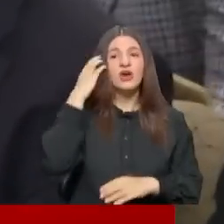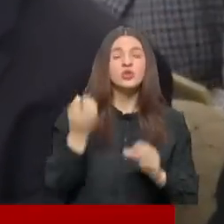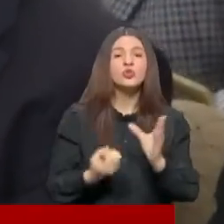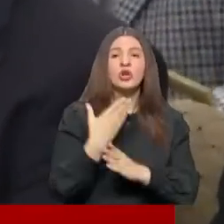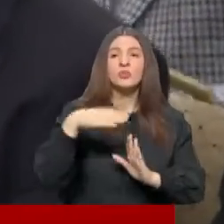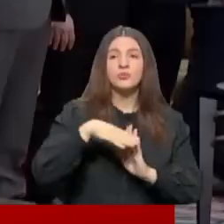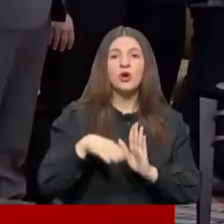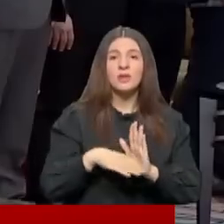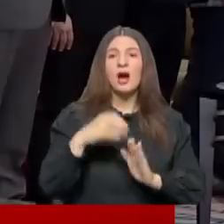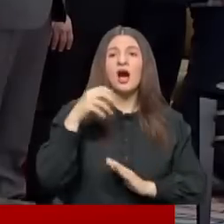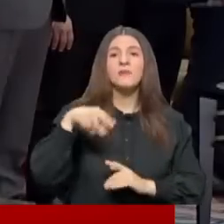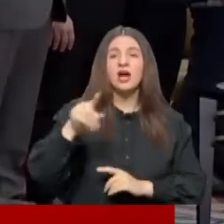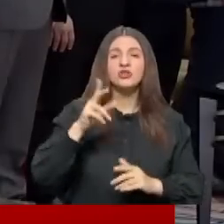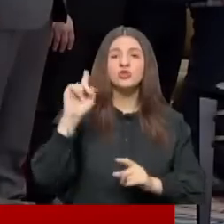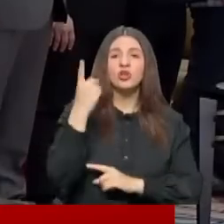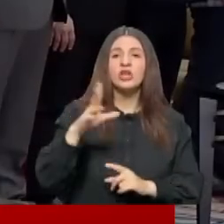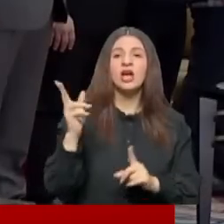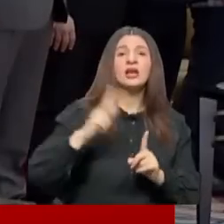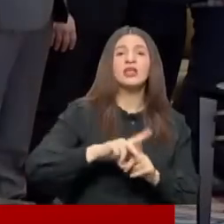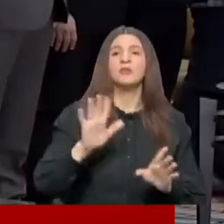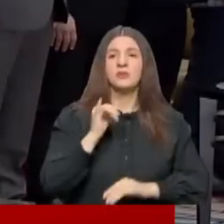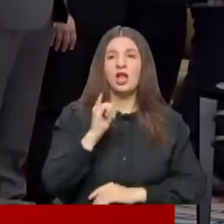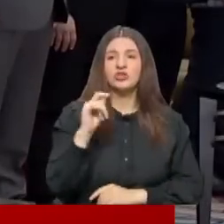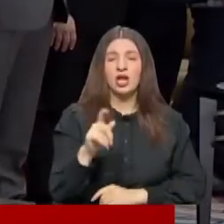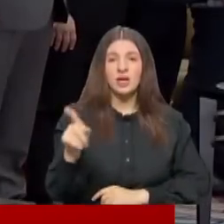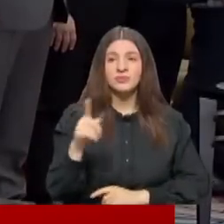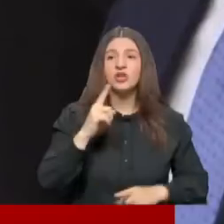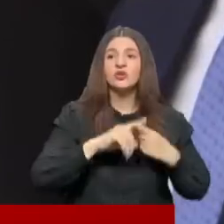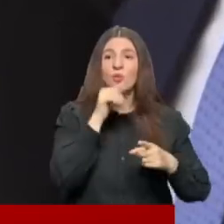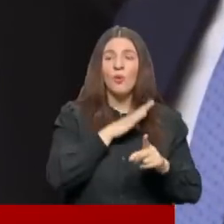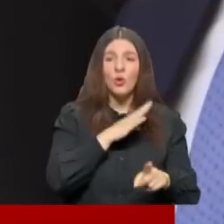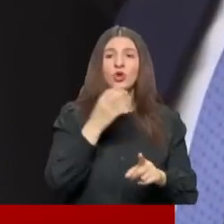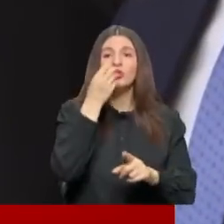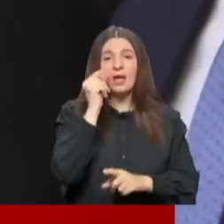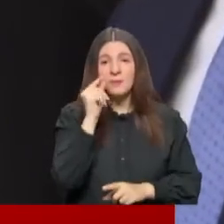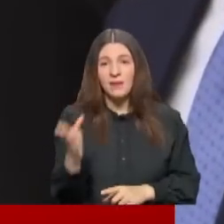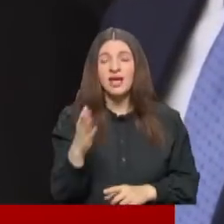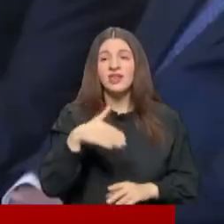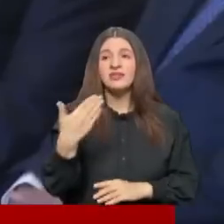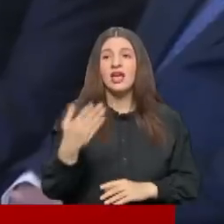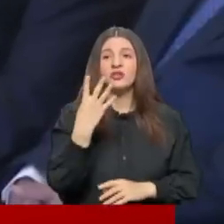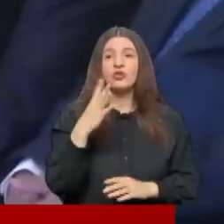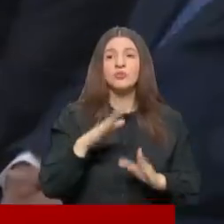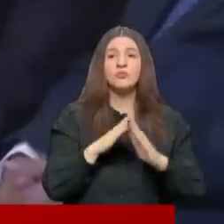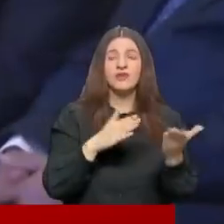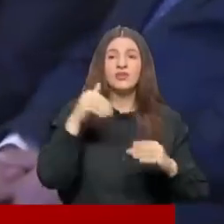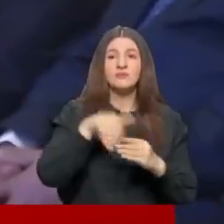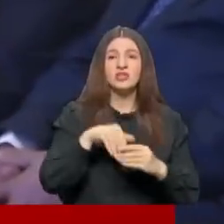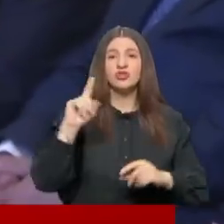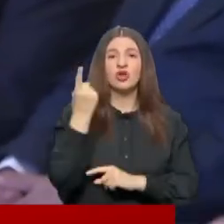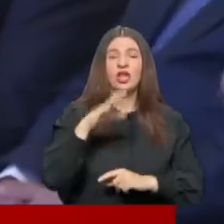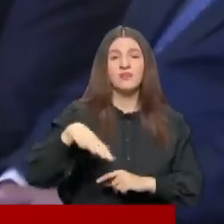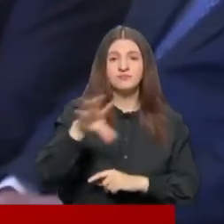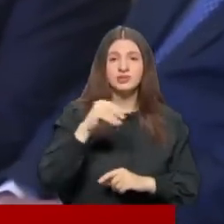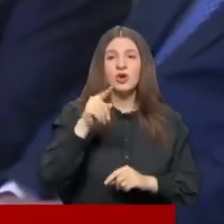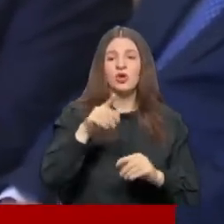kuruluş programına AK Partili yöneticilerin katılmamasını eleştirdi. Kılıçdaroğlu, Gültekin Uysal ve diğer 4 muhalefet partisinin